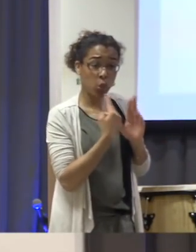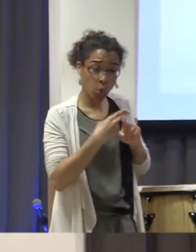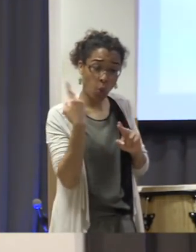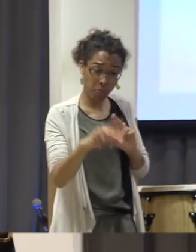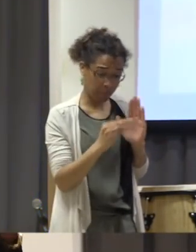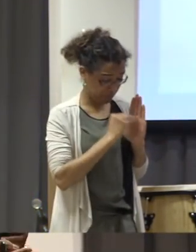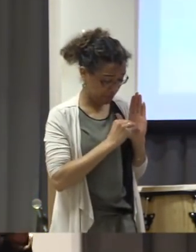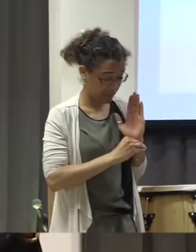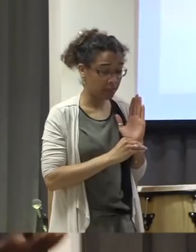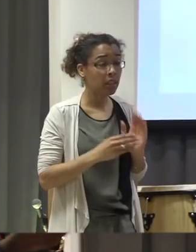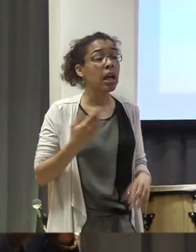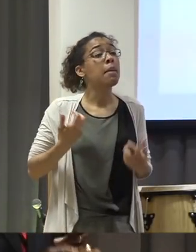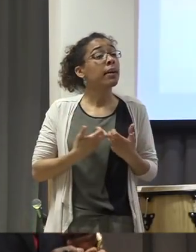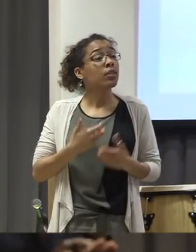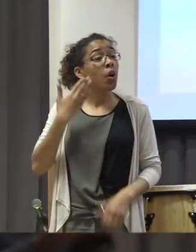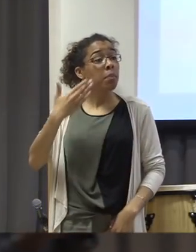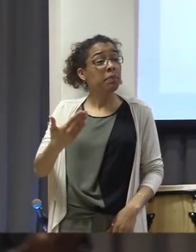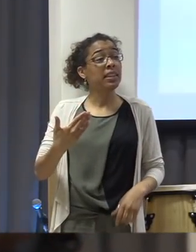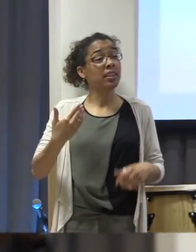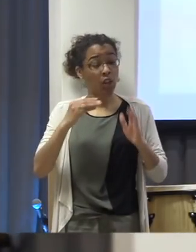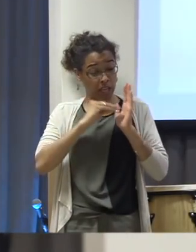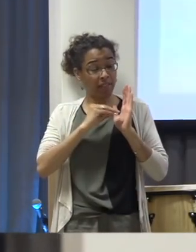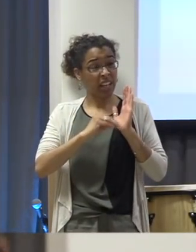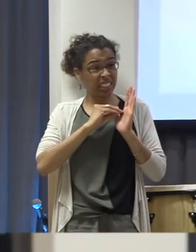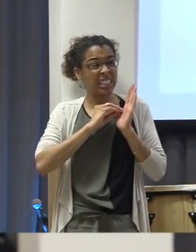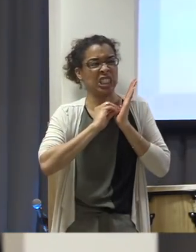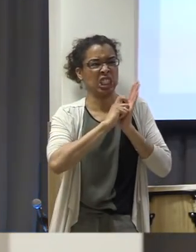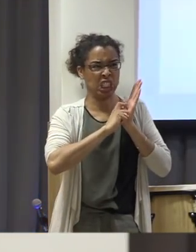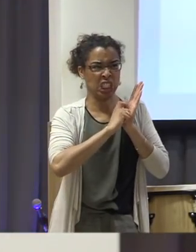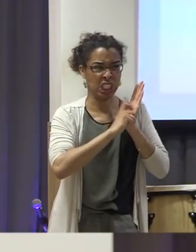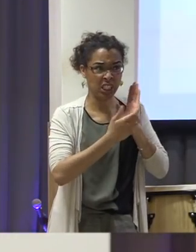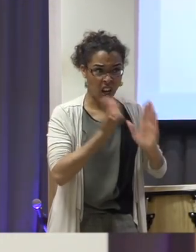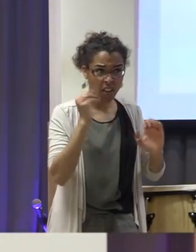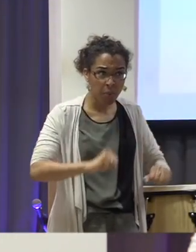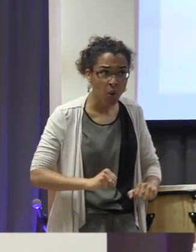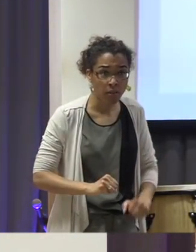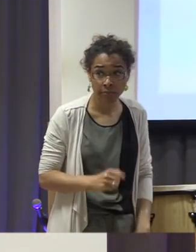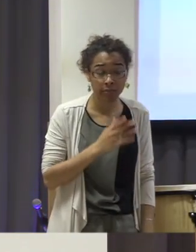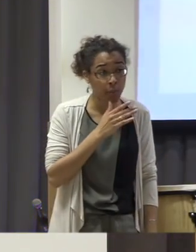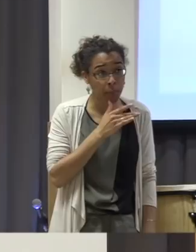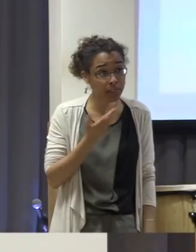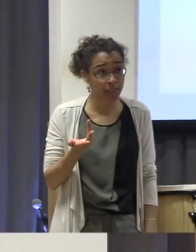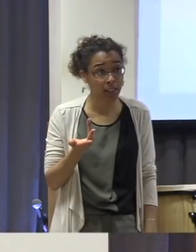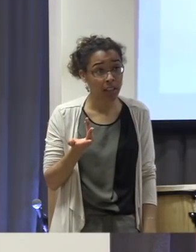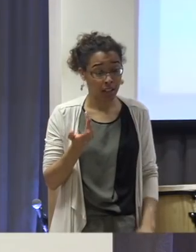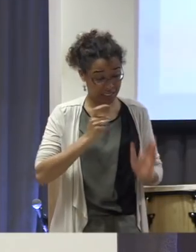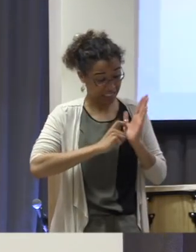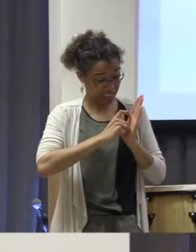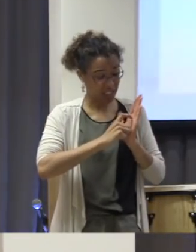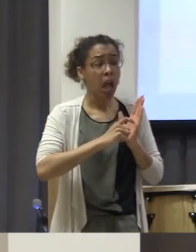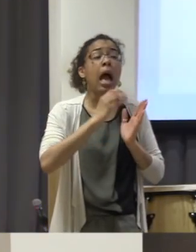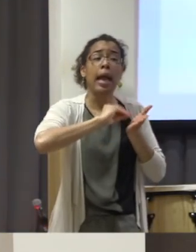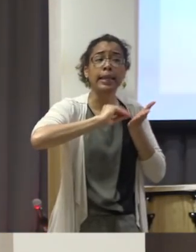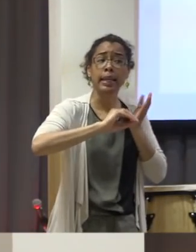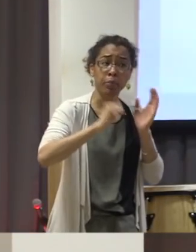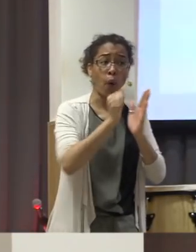Est-ce que si on grave quelque chose, est-ce qu'on peut l'enlever? Non, parce qu'on dit bien, peut-être écrire, on